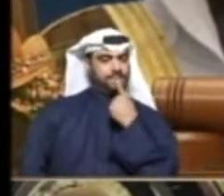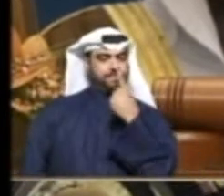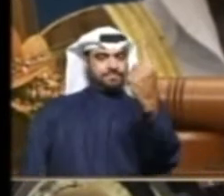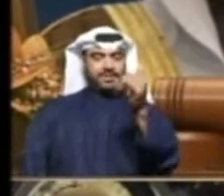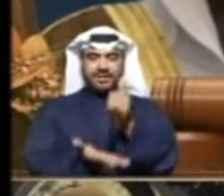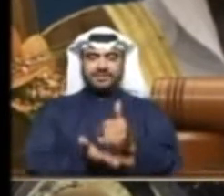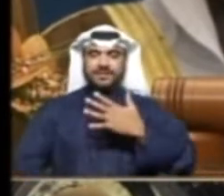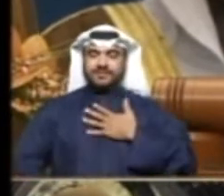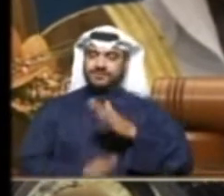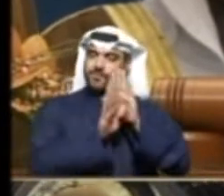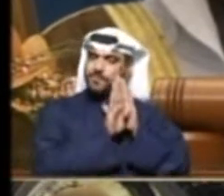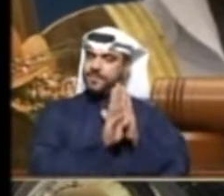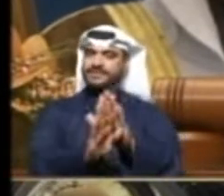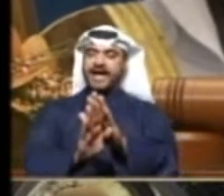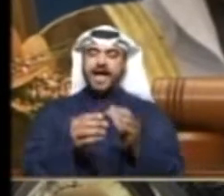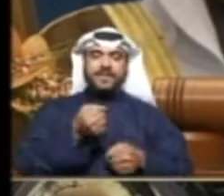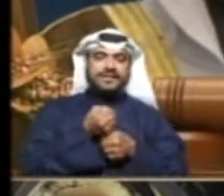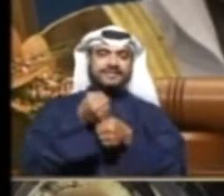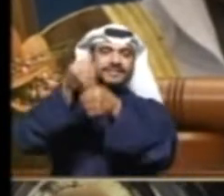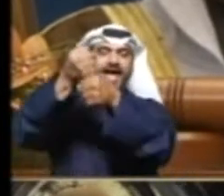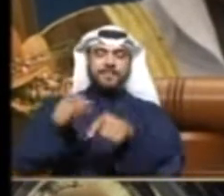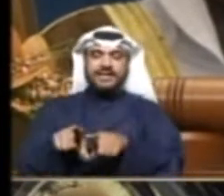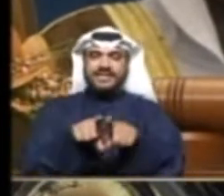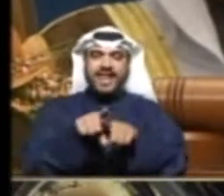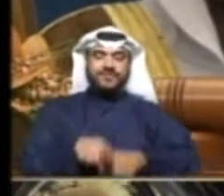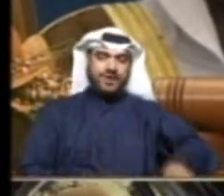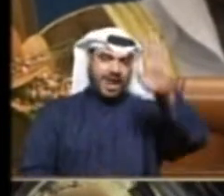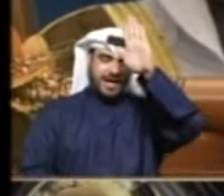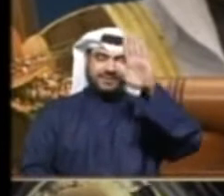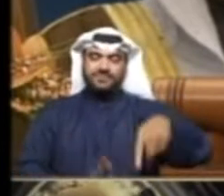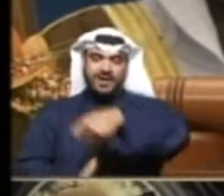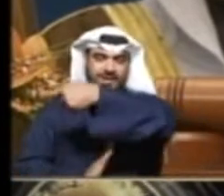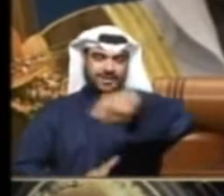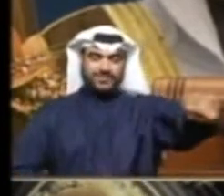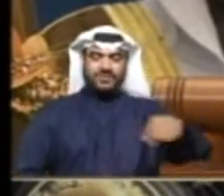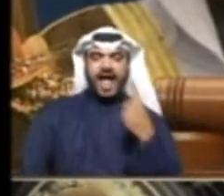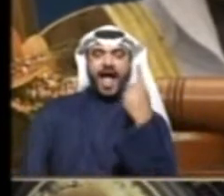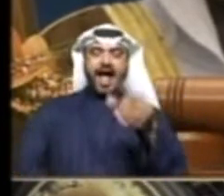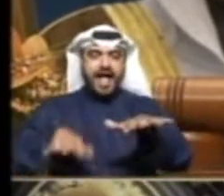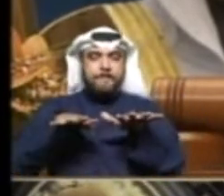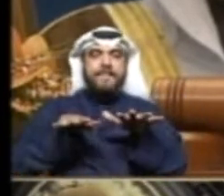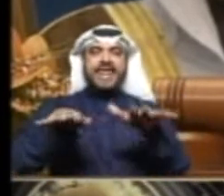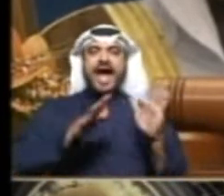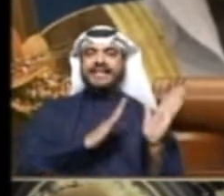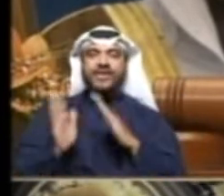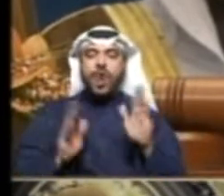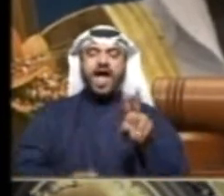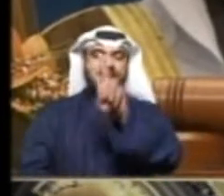التزامها بدعم الأشقاء في العراق ستلتزم بتخصيص مليار دولار